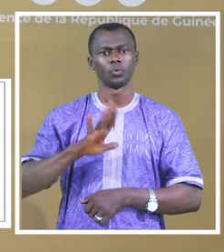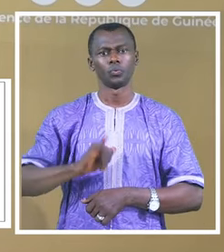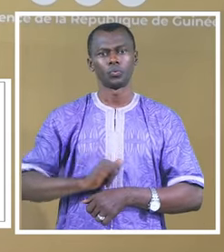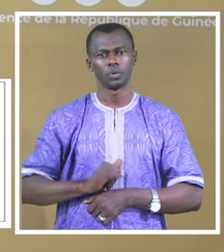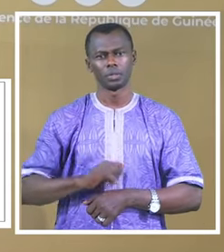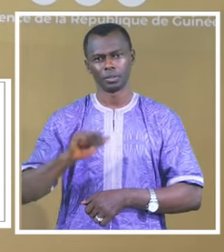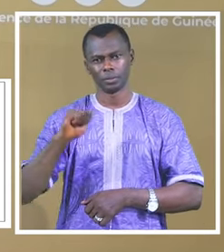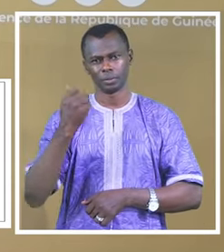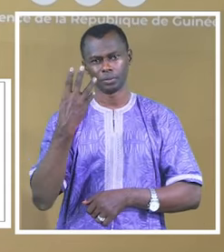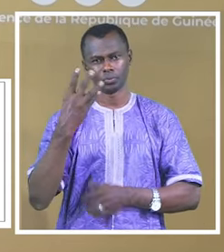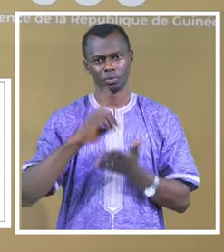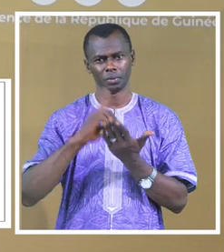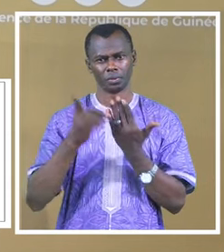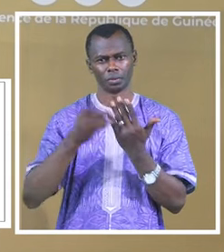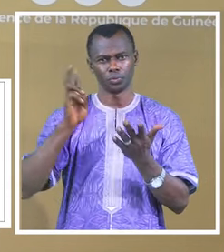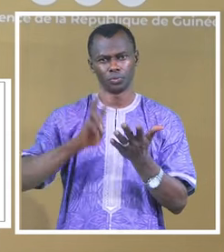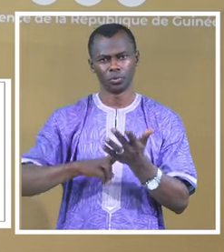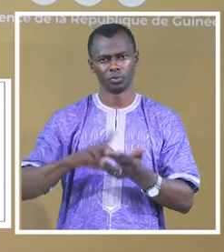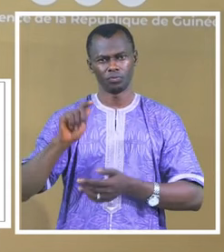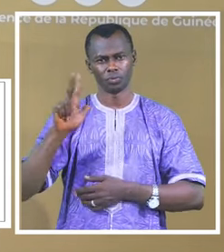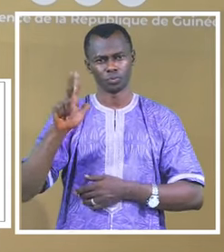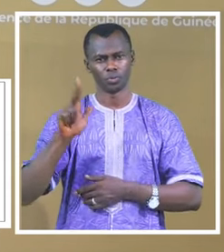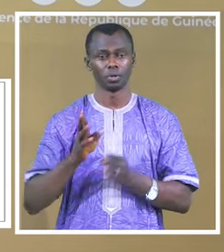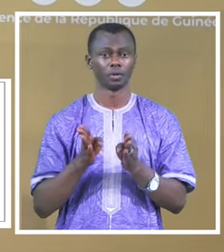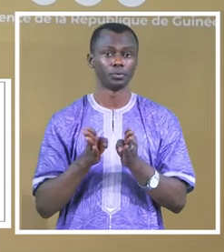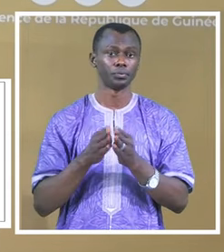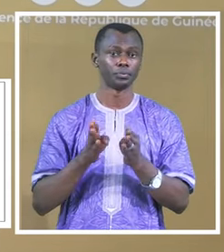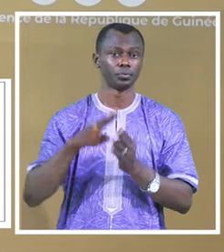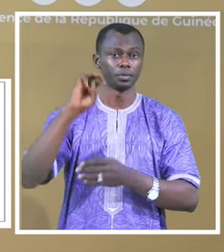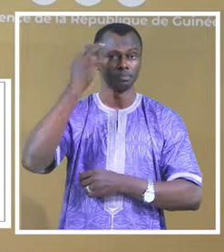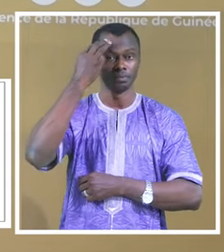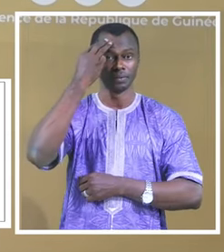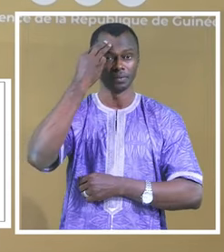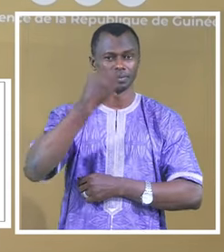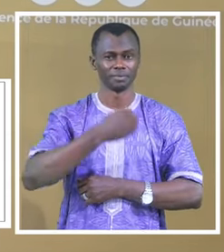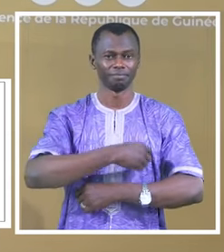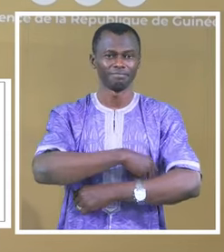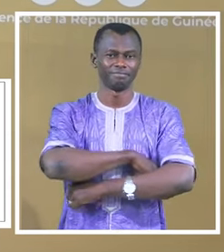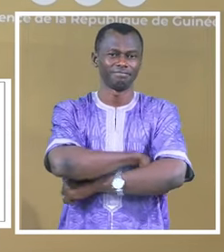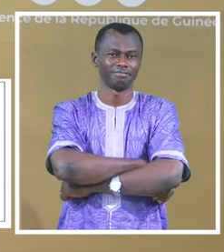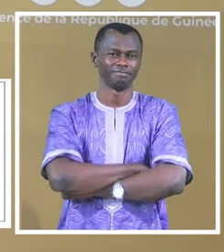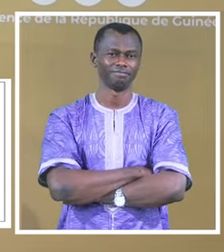2023. Conakry, le 14 décembre 2023, le Conseil des ministres.